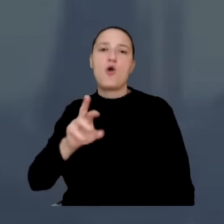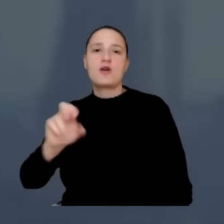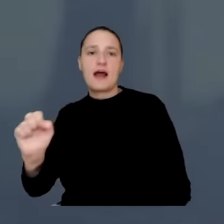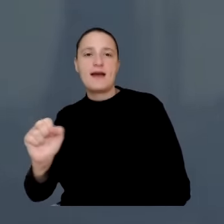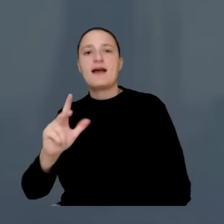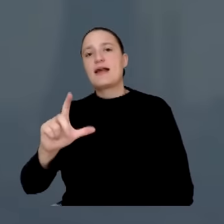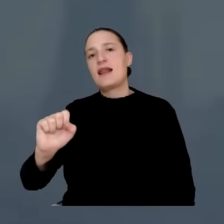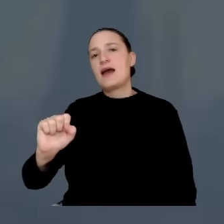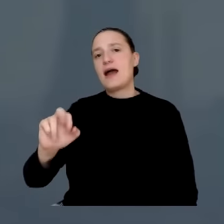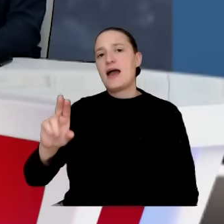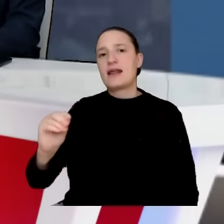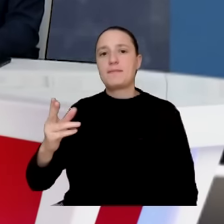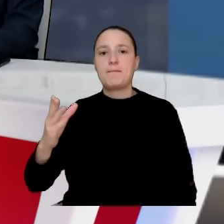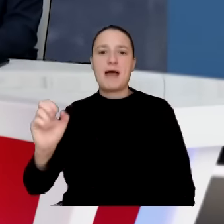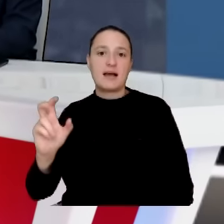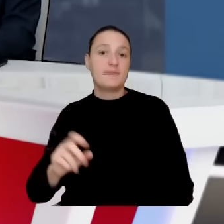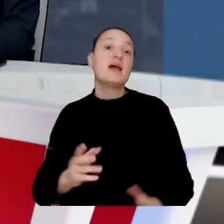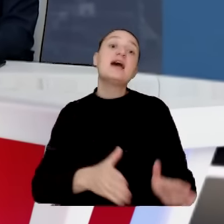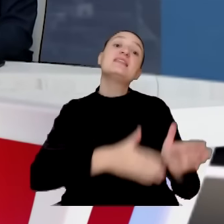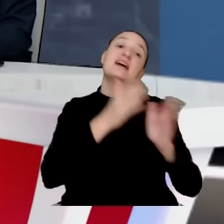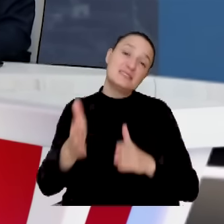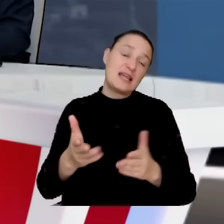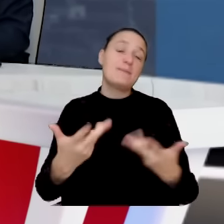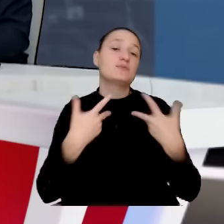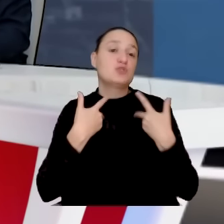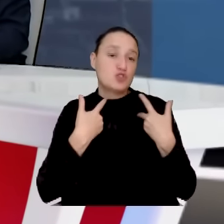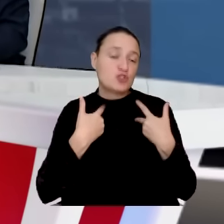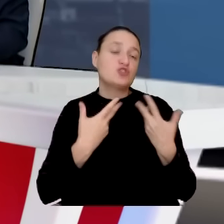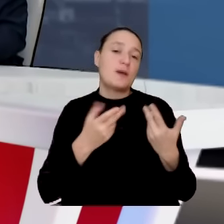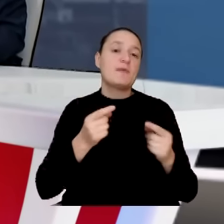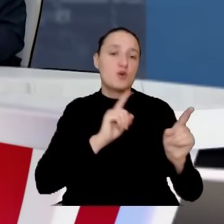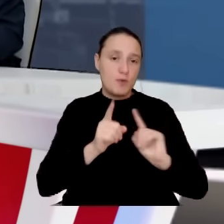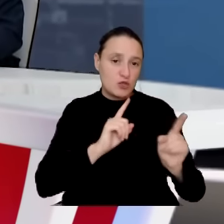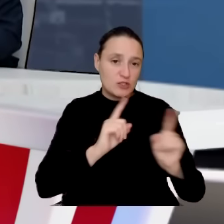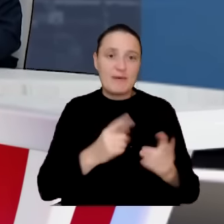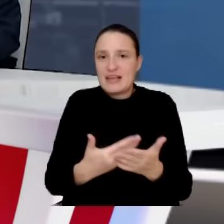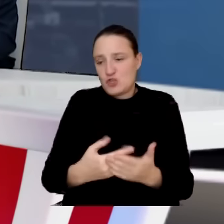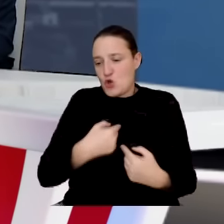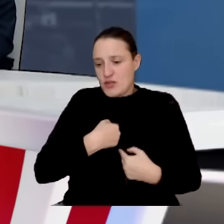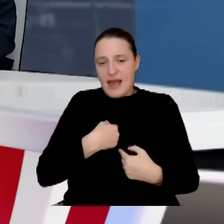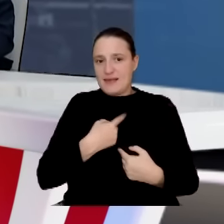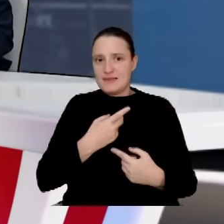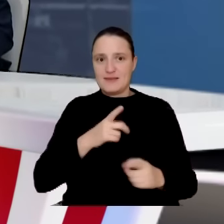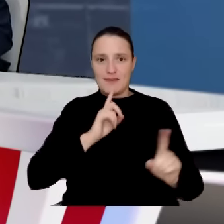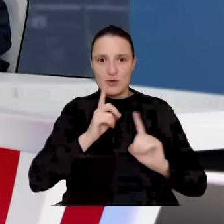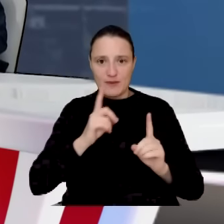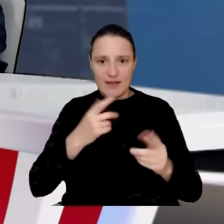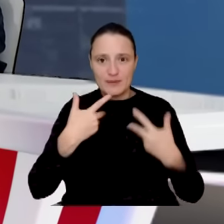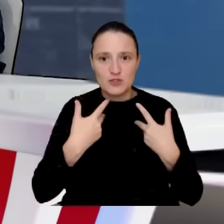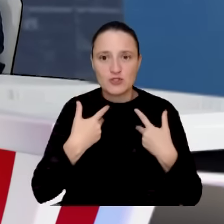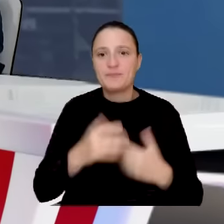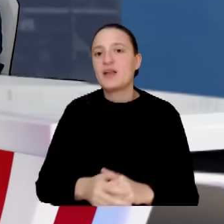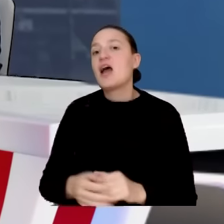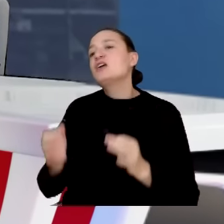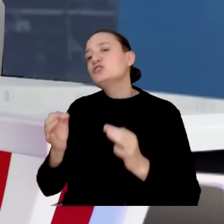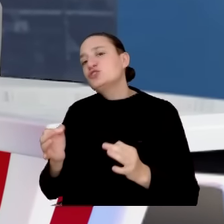natomiast następnym razem o życiu porozmawiamy No bo skoro klarenbach rozmawia ze swoimi gośćmi o życiu To dlaczego Ja z wami nie mogę o życiu porozmawiać dzisiaj nie ma odcień szarości